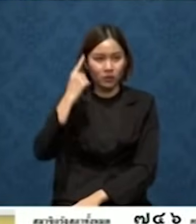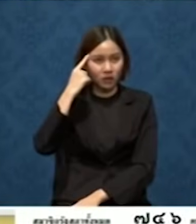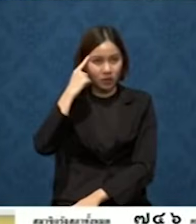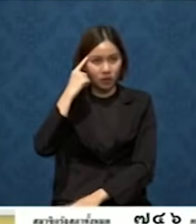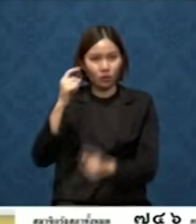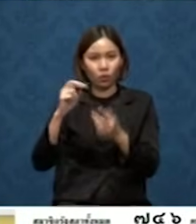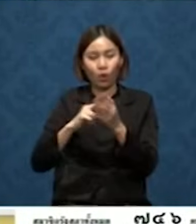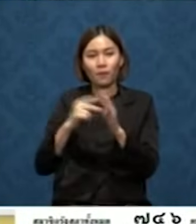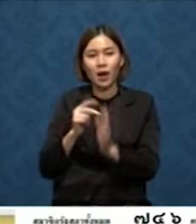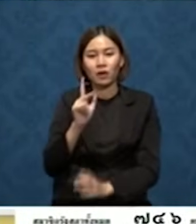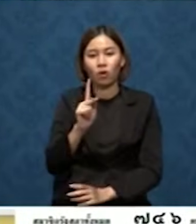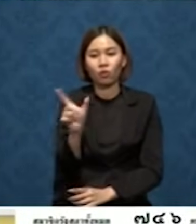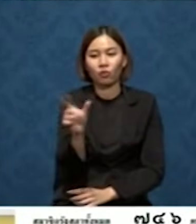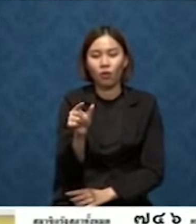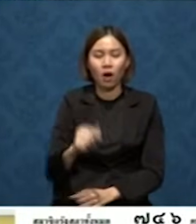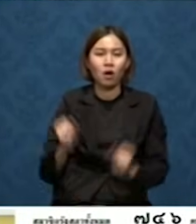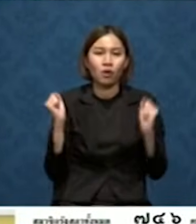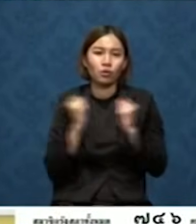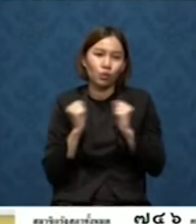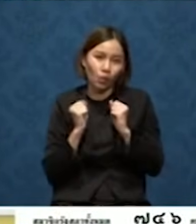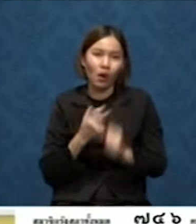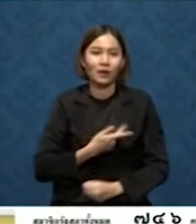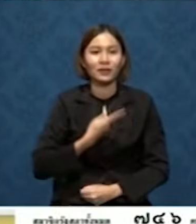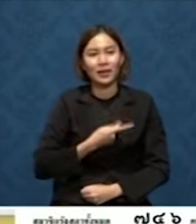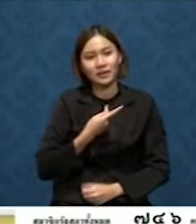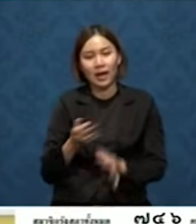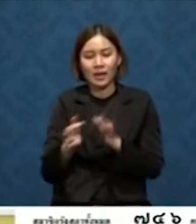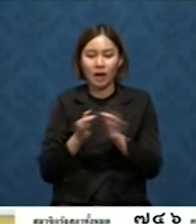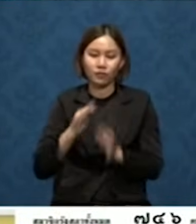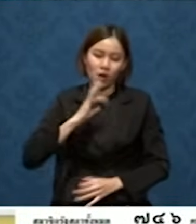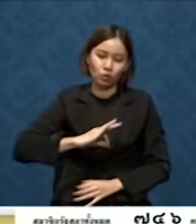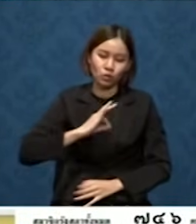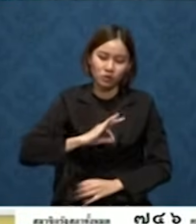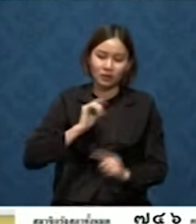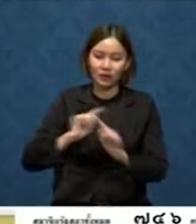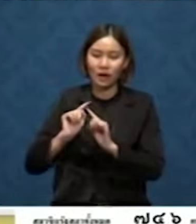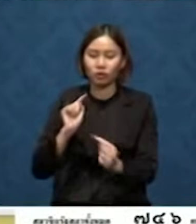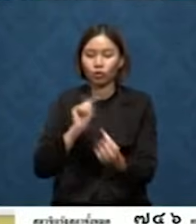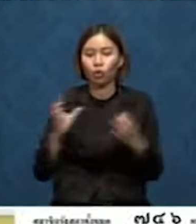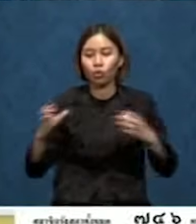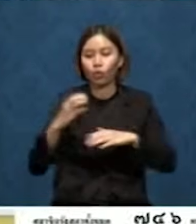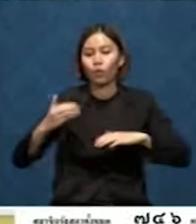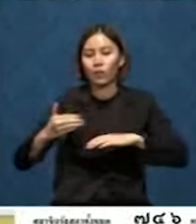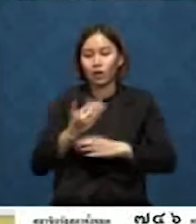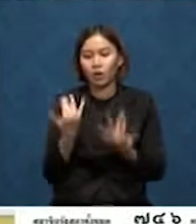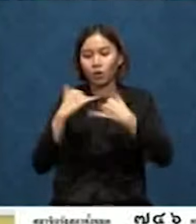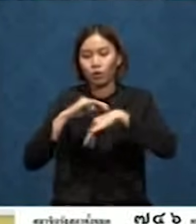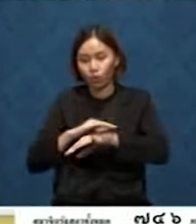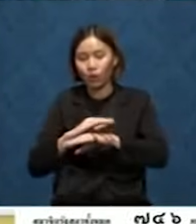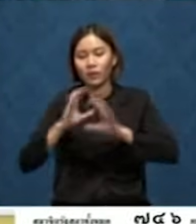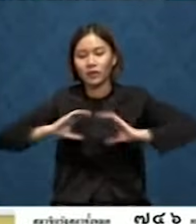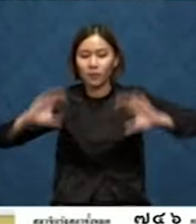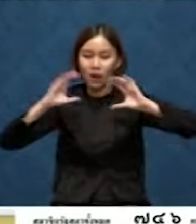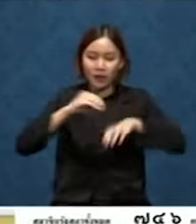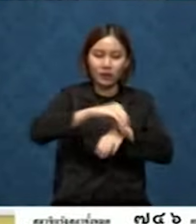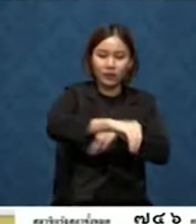มาจากคำว่ากลัวและคำว่าเกรงใจที่อธิบายความรู้สึกที่ท่านมีครับต่อพรรคร่วมรัฐบาลและเครือข่ายอำนาจเดิมที่ทำ